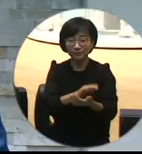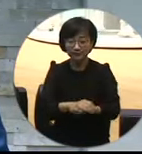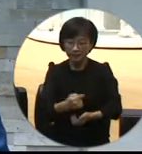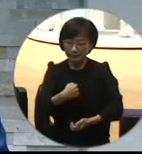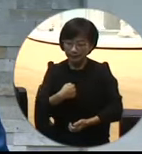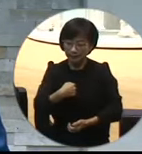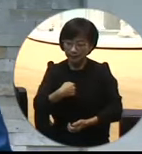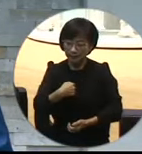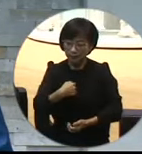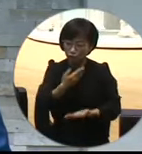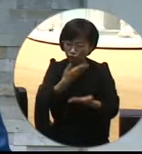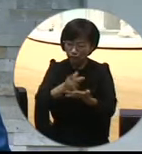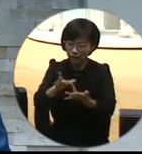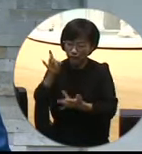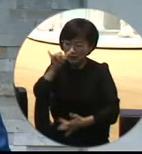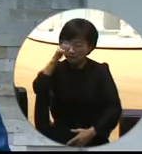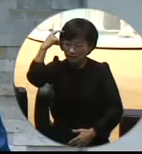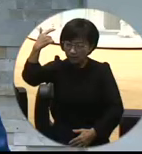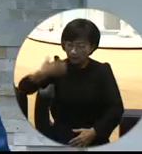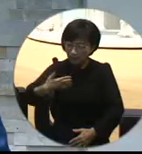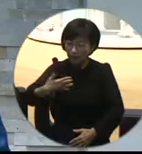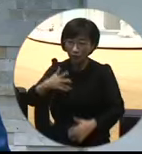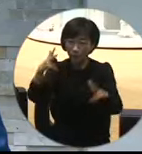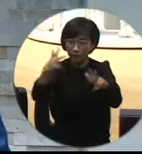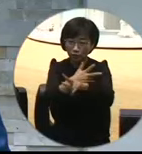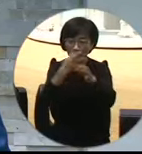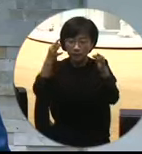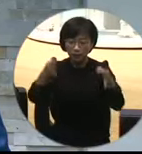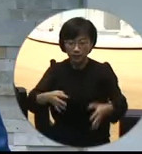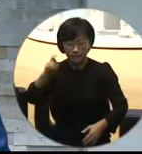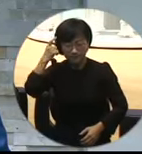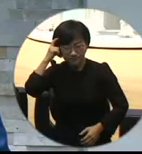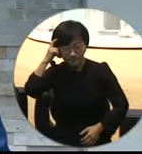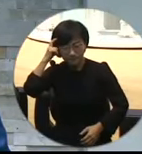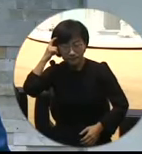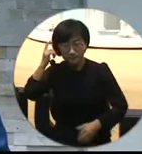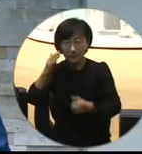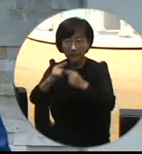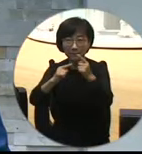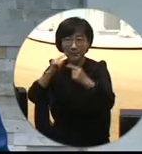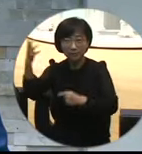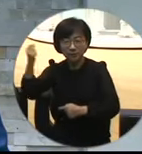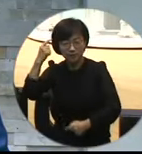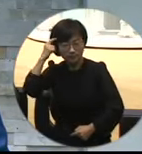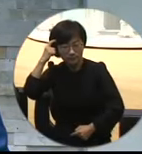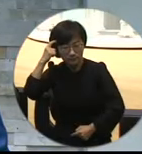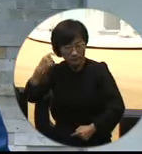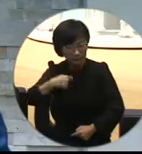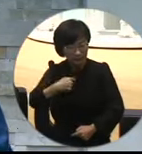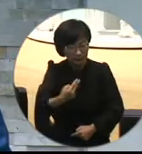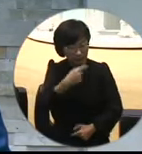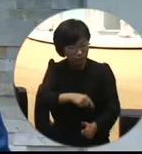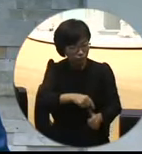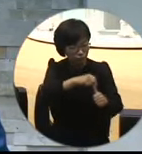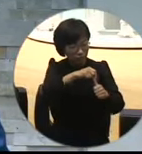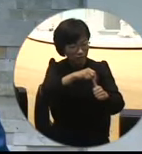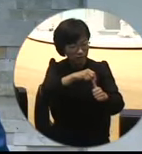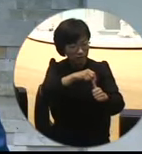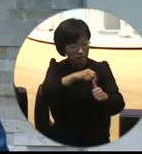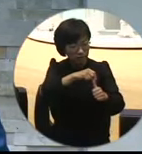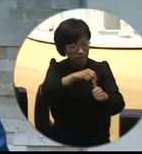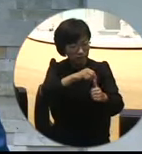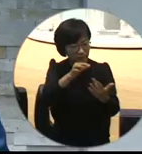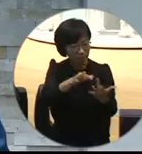있나? 오늘 이번 한 주간 계속 묵상하세요. 생명을 구하는 선택을 내가 하고 있냐? 생명 죽이는 선택하고